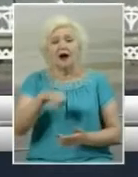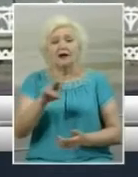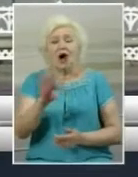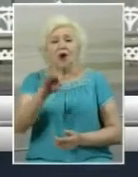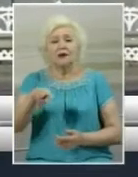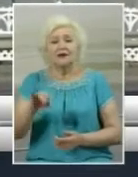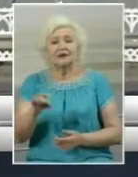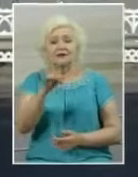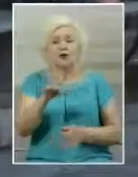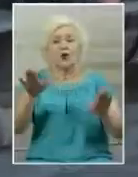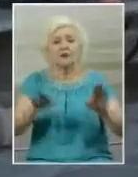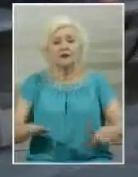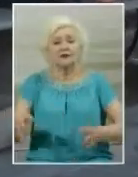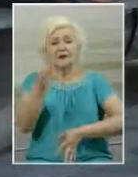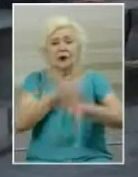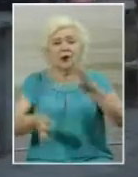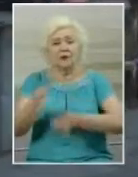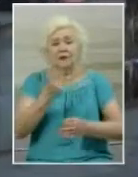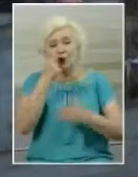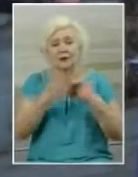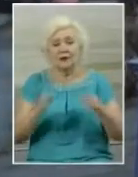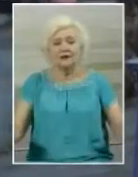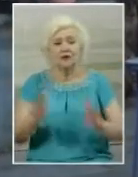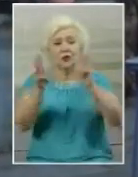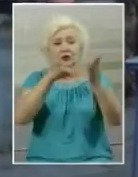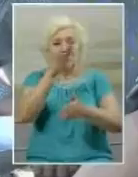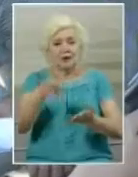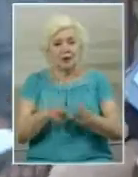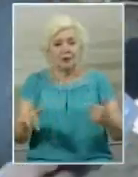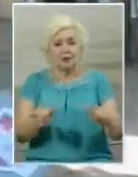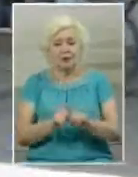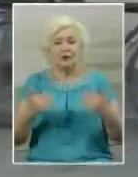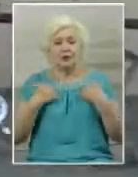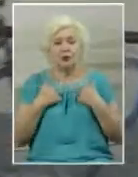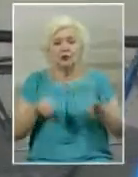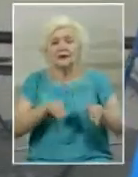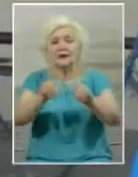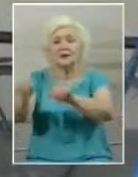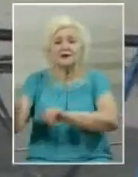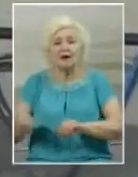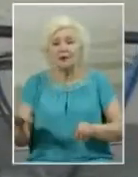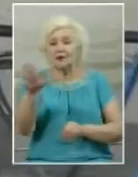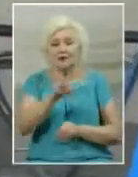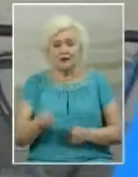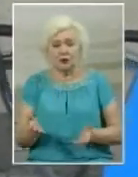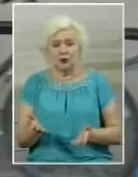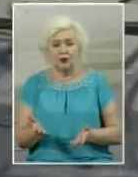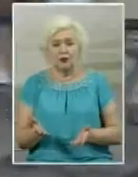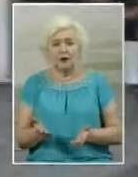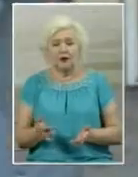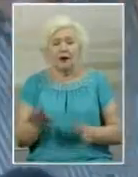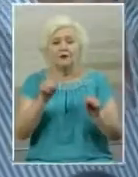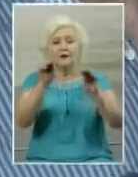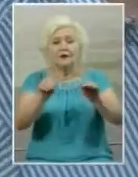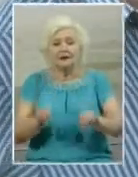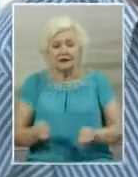Радинсько-Олешківського району. Місцеві обговорюють недавню пожежу в лісі. Вже нас пісками скоро занесе. Занесе пісками. Він і садився для того, щоб,